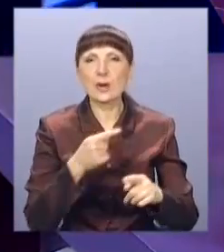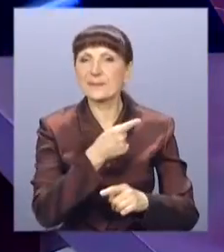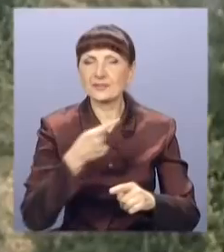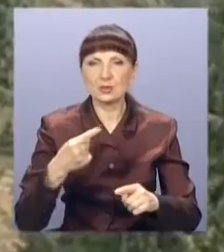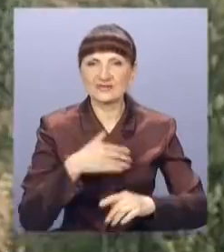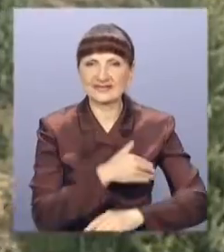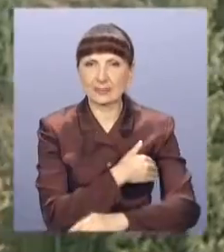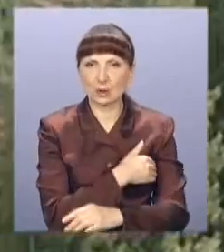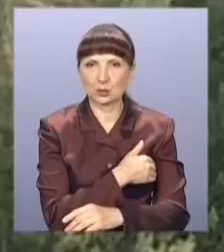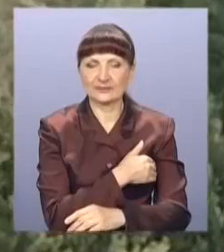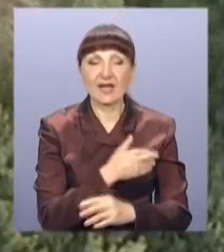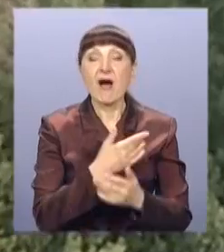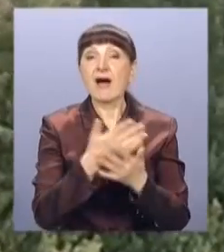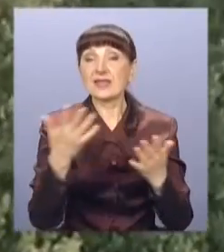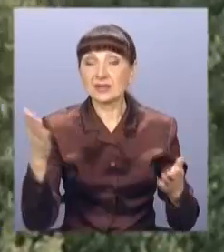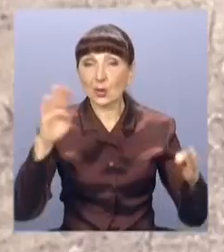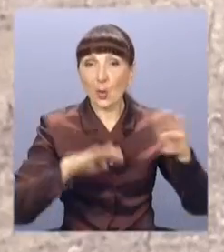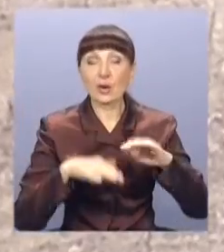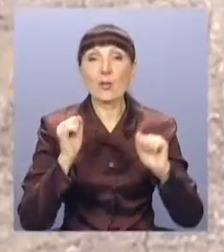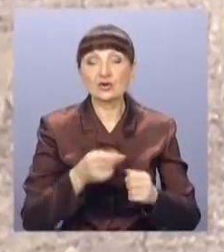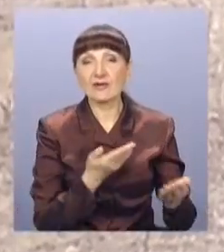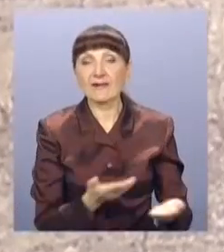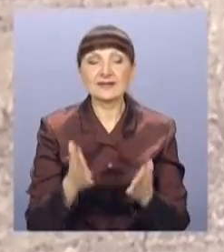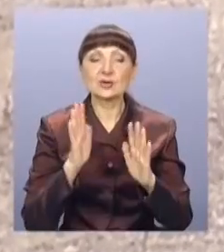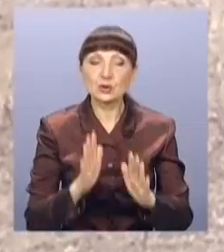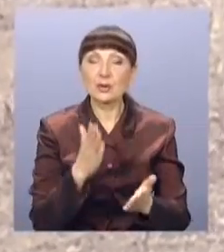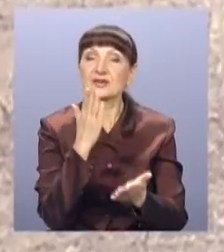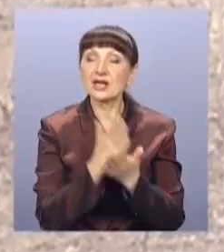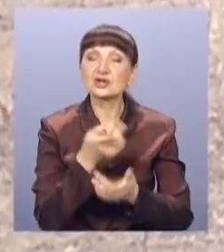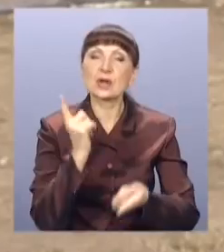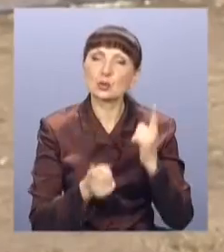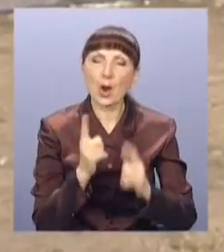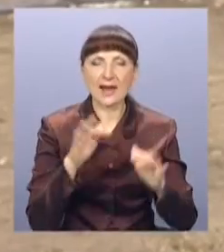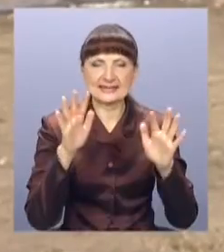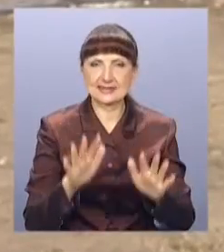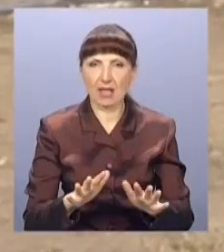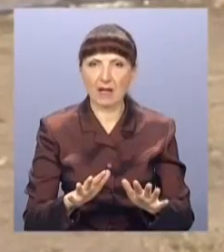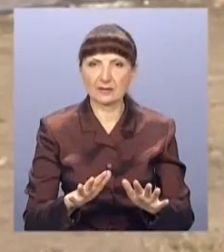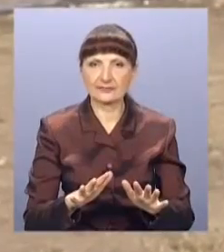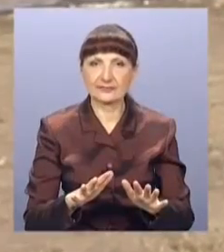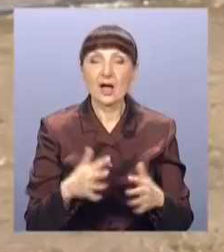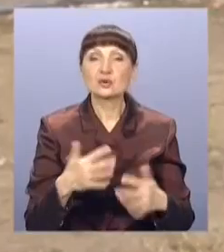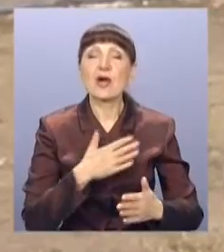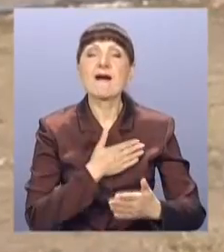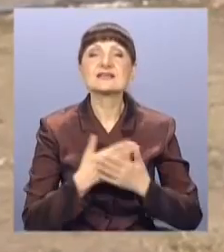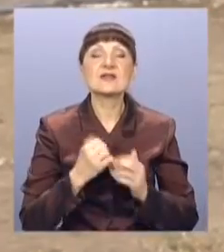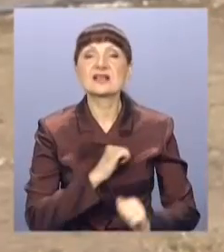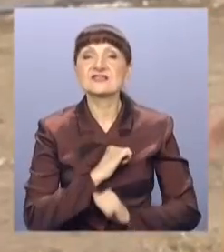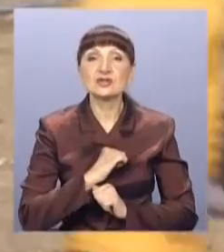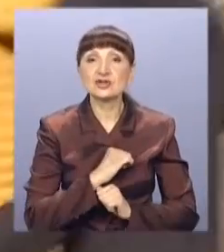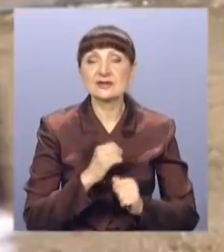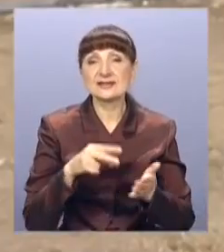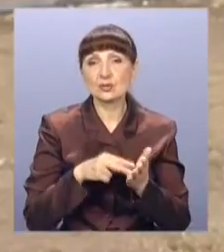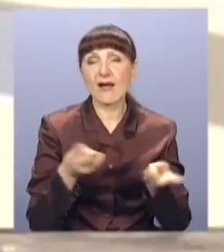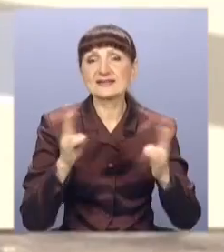минусовой температуре. А на некоторых склонах можно кататься только при наличии натурального снежного покрова. Цены на активные развлечения останутся